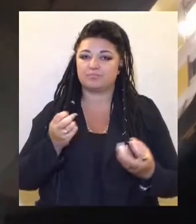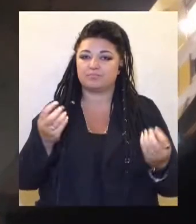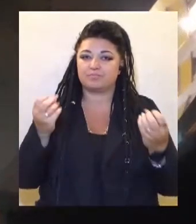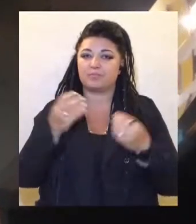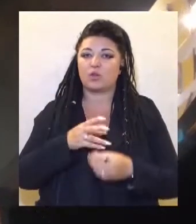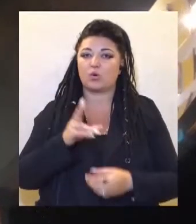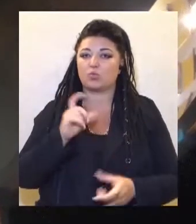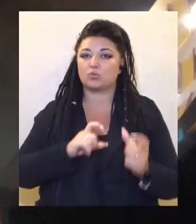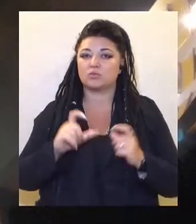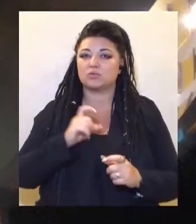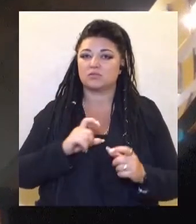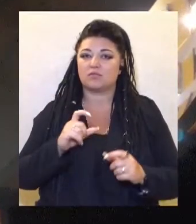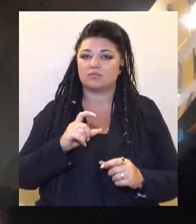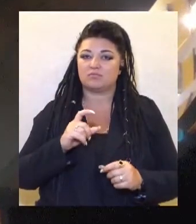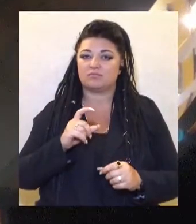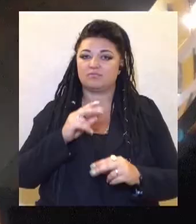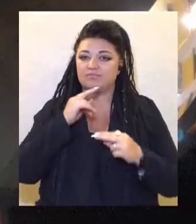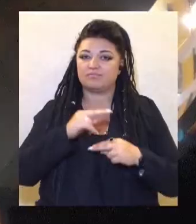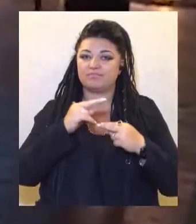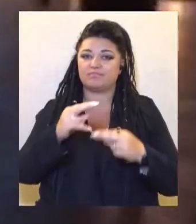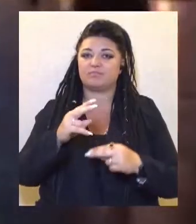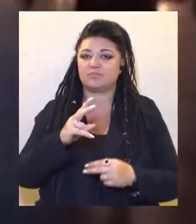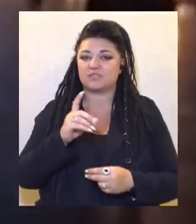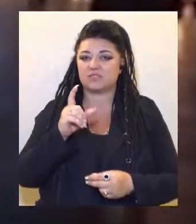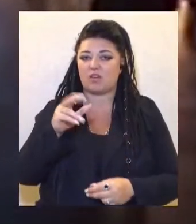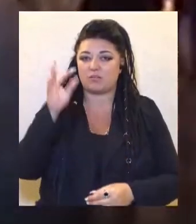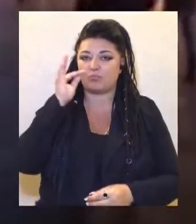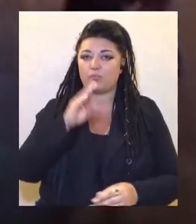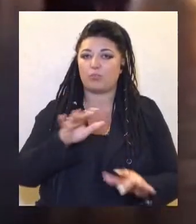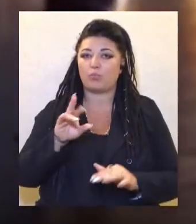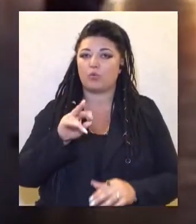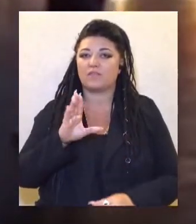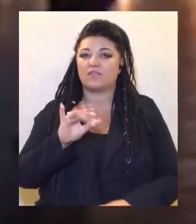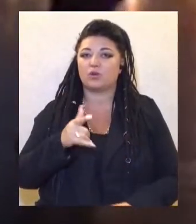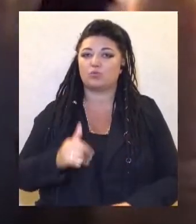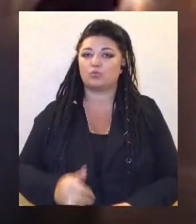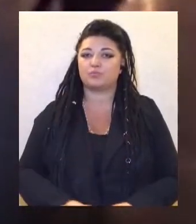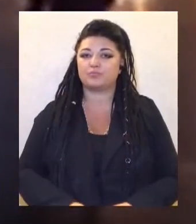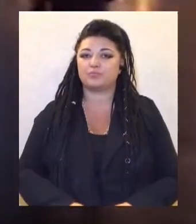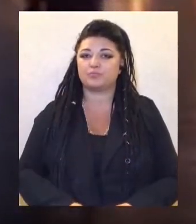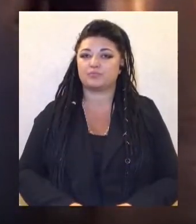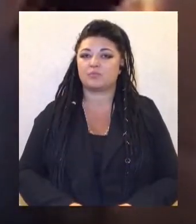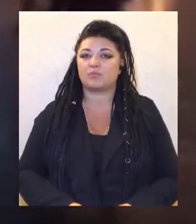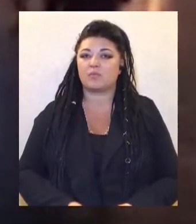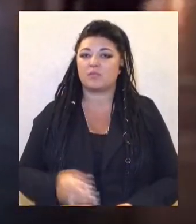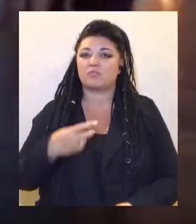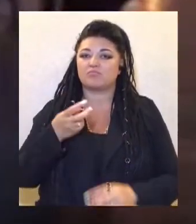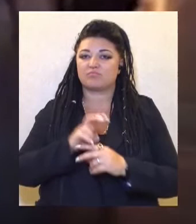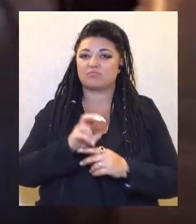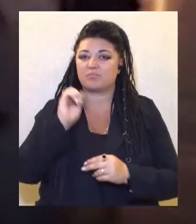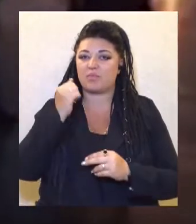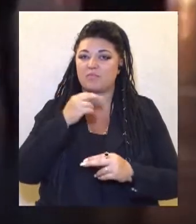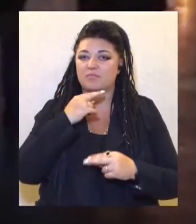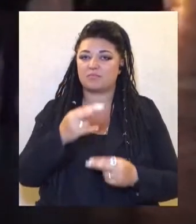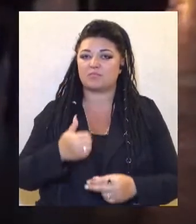гімн України на знак вшанування подвигу героїв Крут. Спеціально, щоб зробити флешмоб пам'яті героям Крут.